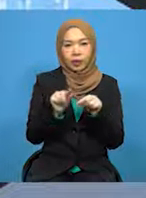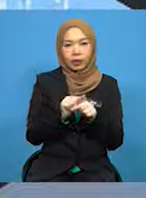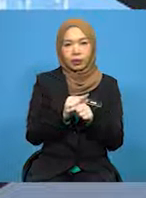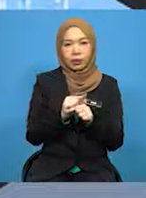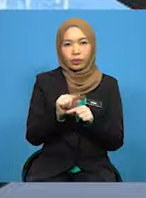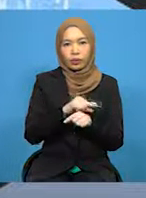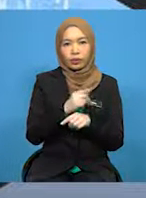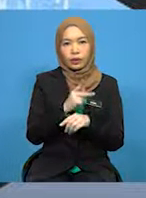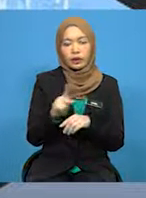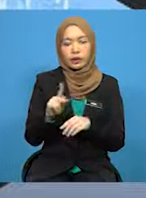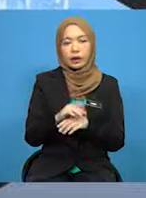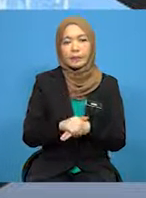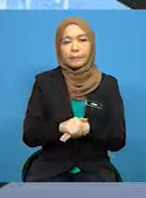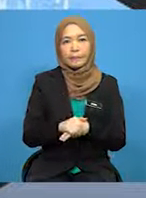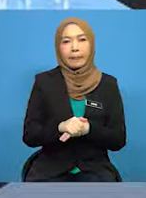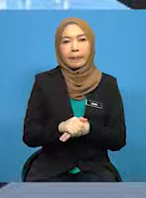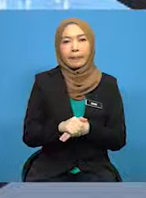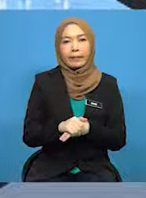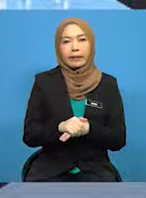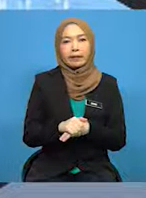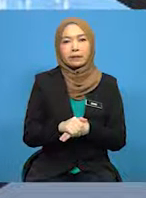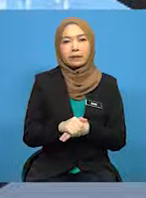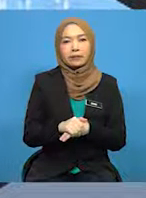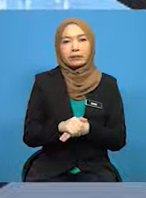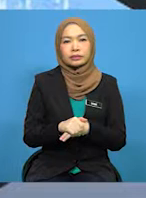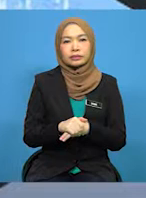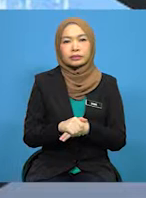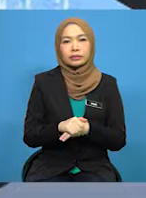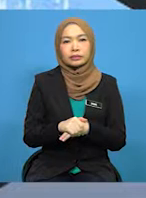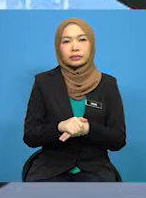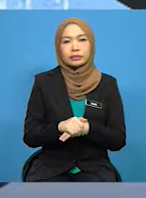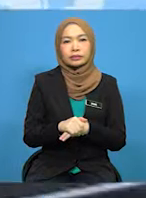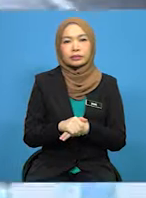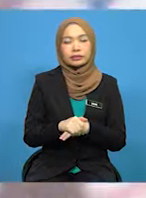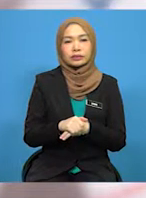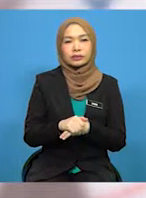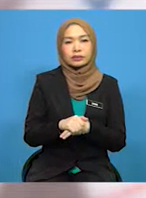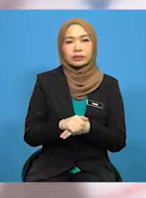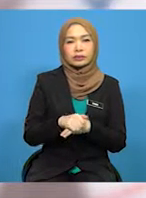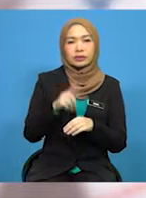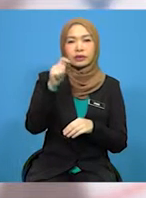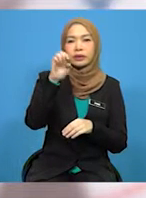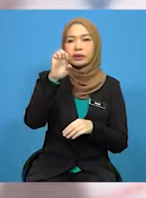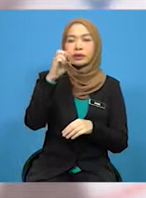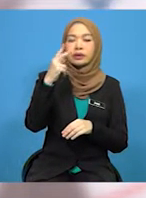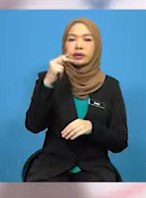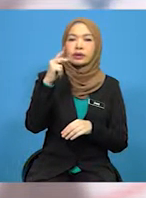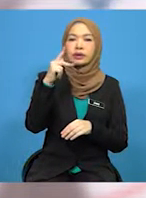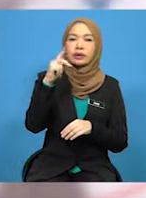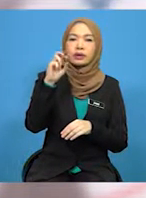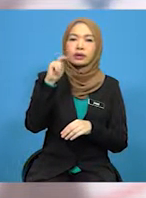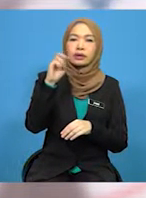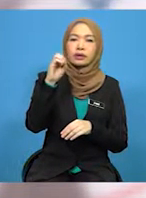meningkatkan harga dan diikuti dengan kualiti barang. Walau